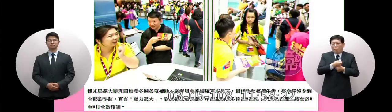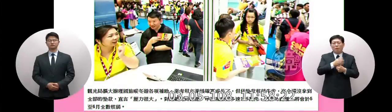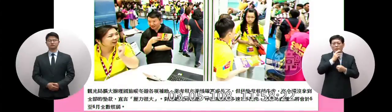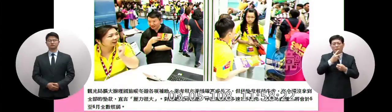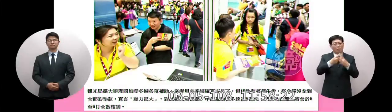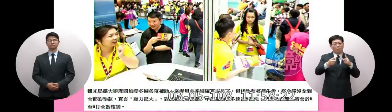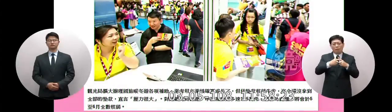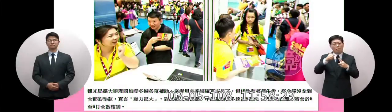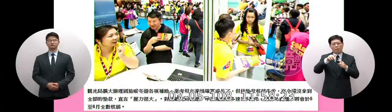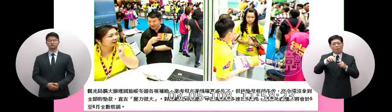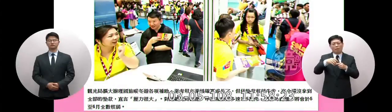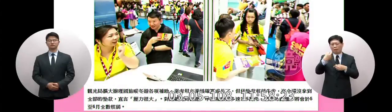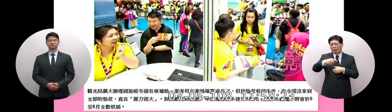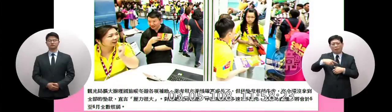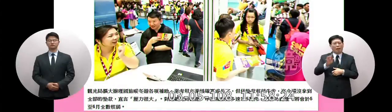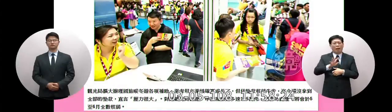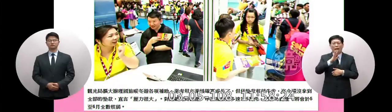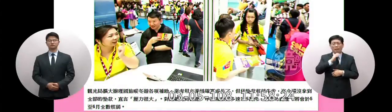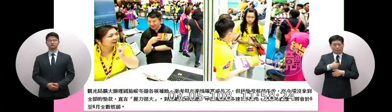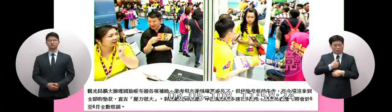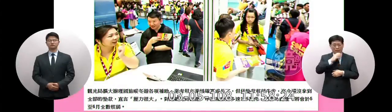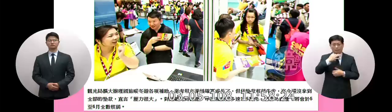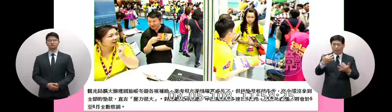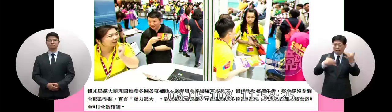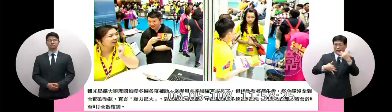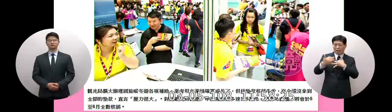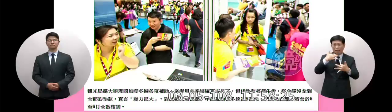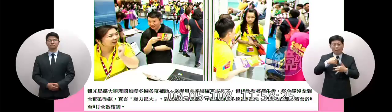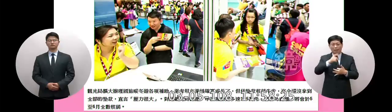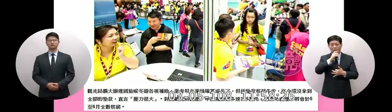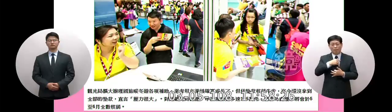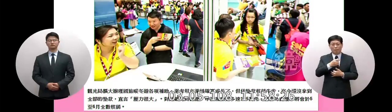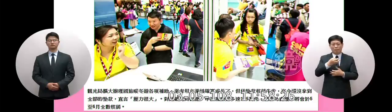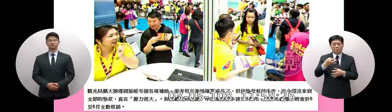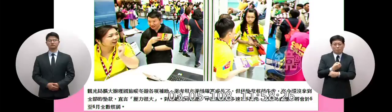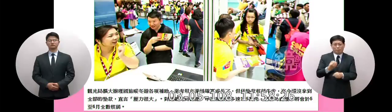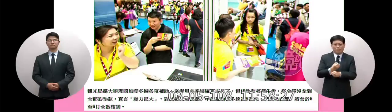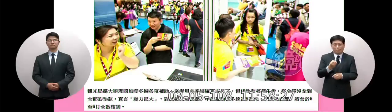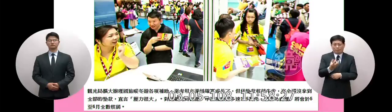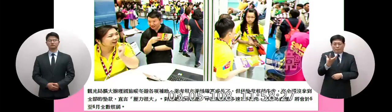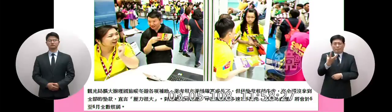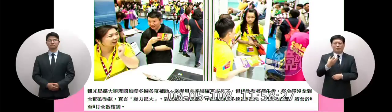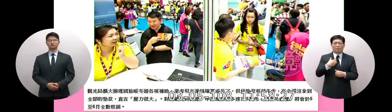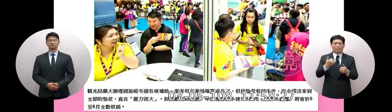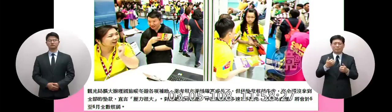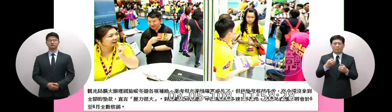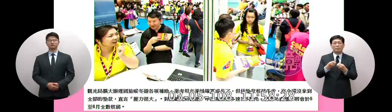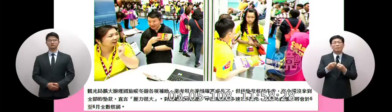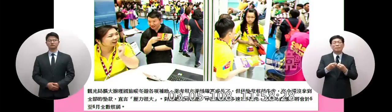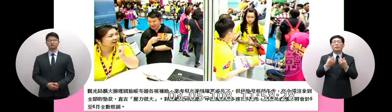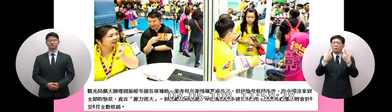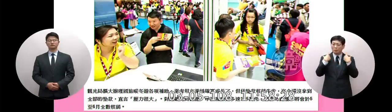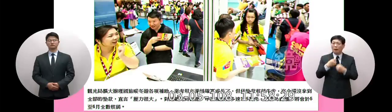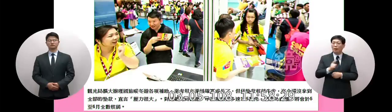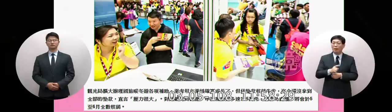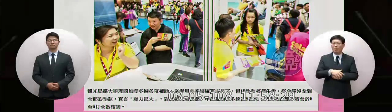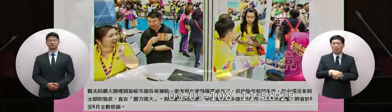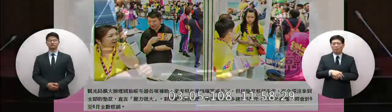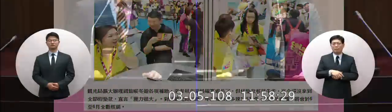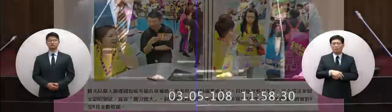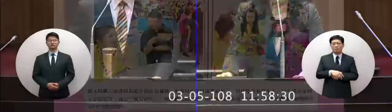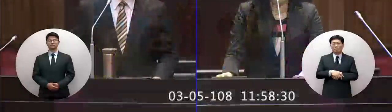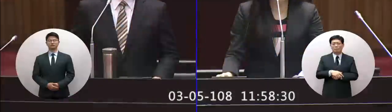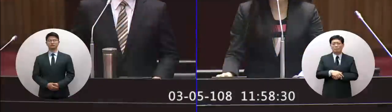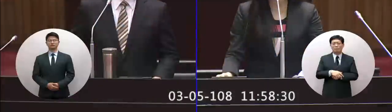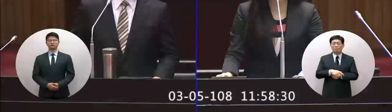客人不要再来了，因为已经店来越多，我店越多。好，那。所以原来哈搞老半天就是为了这